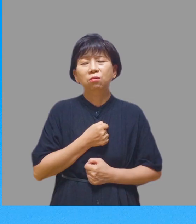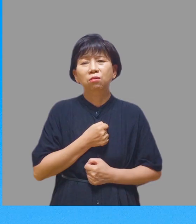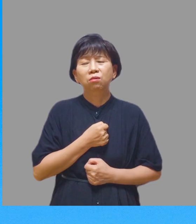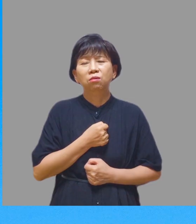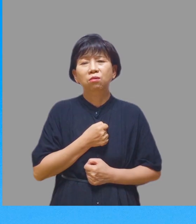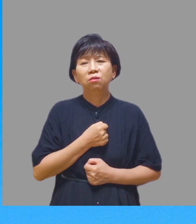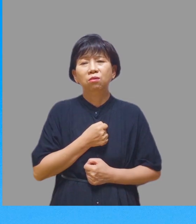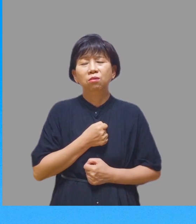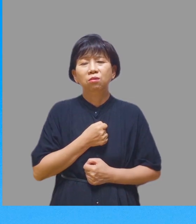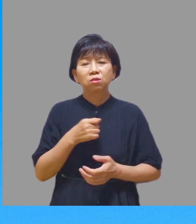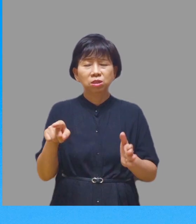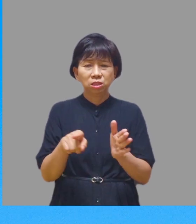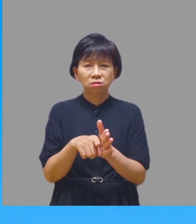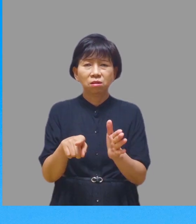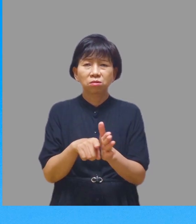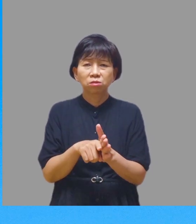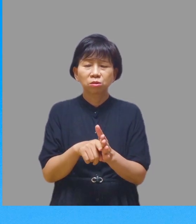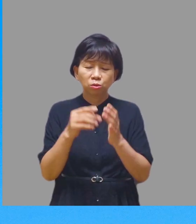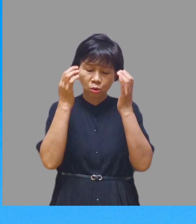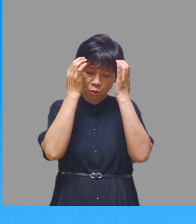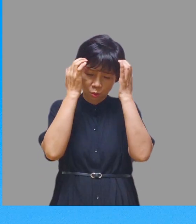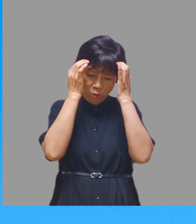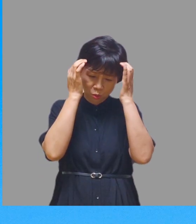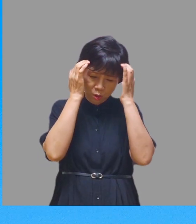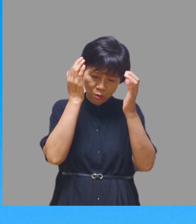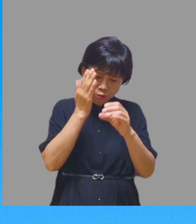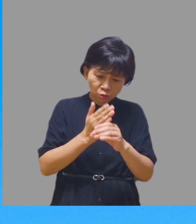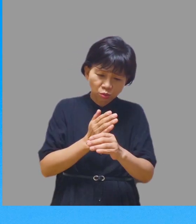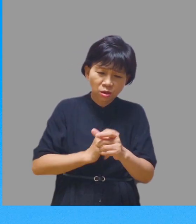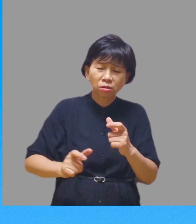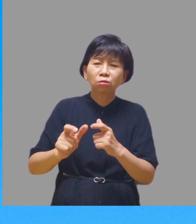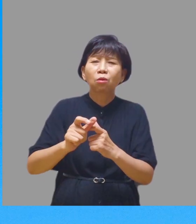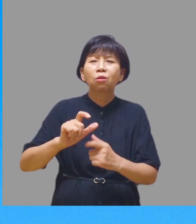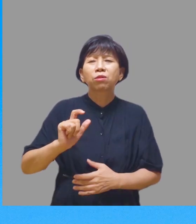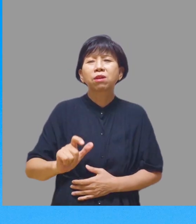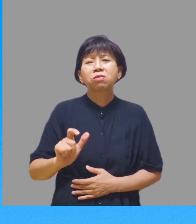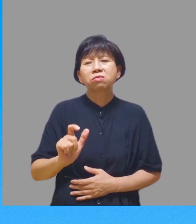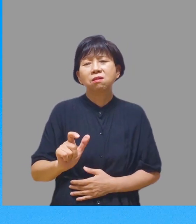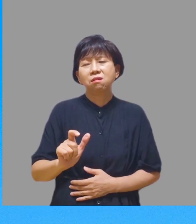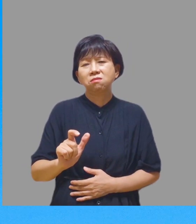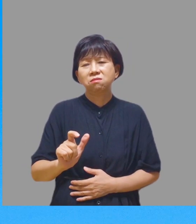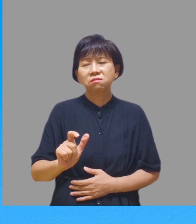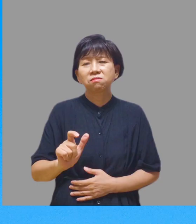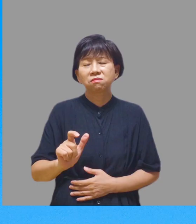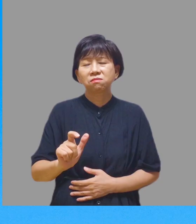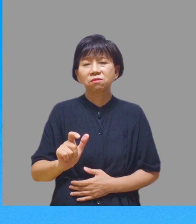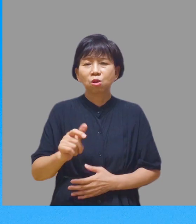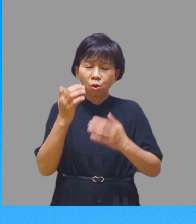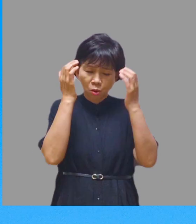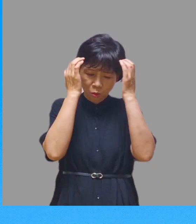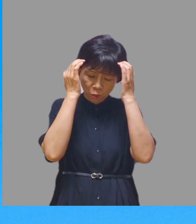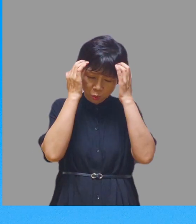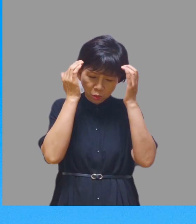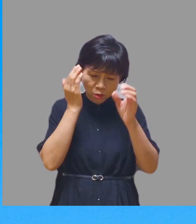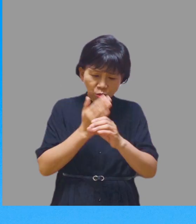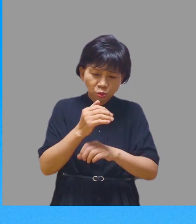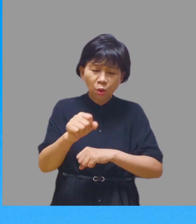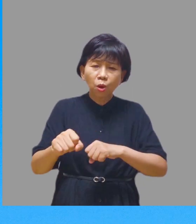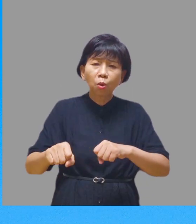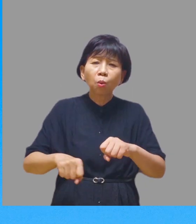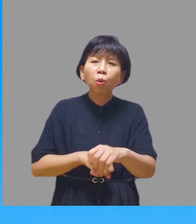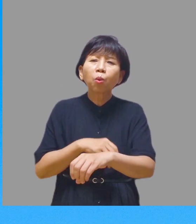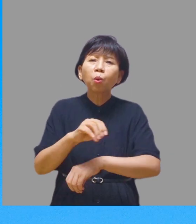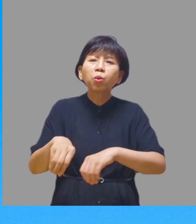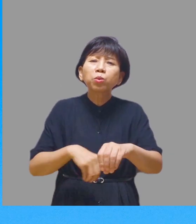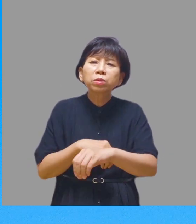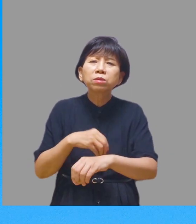그래요. 신앙은요, 고난 속에서 더욱더 단단해지는 거예요. 고난 속에서 하나님의 사람으로